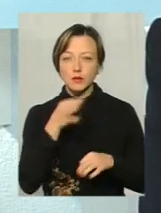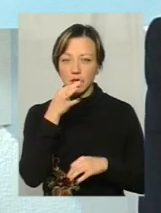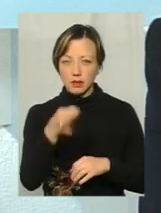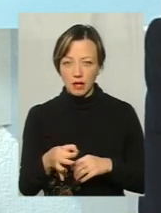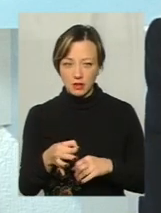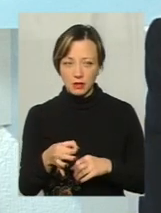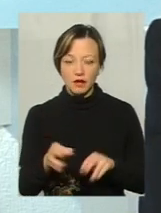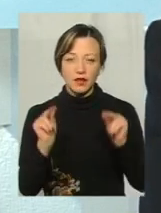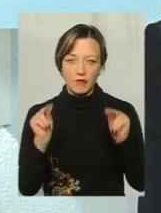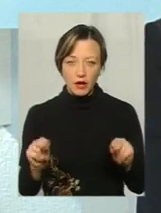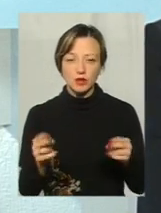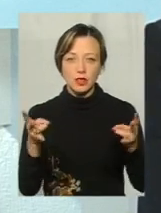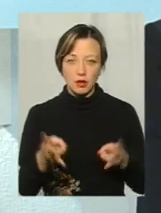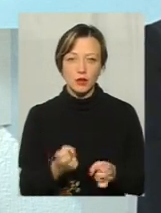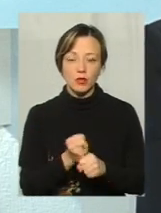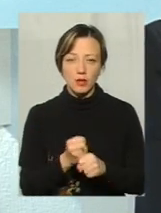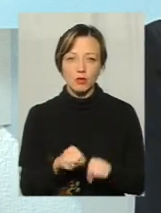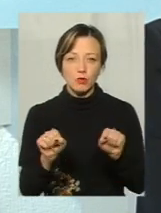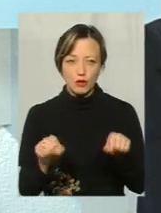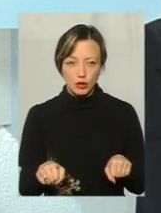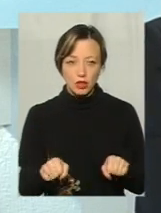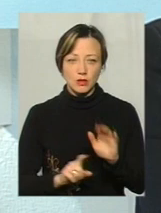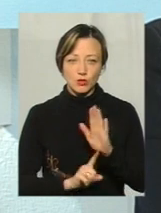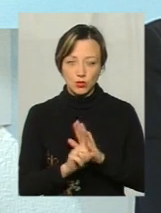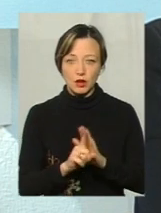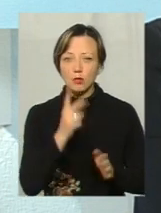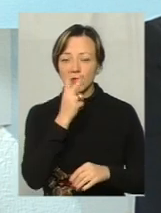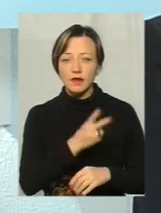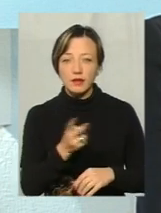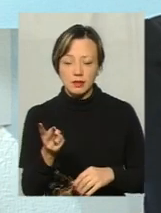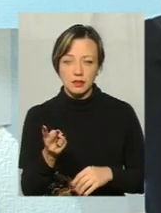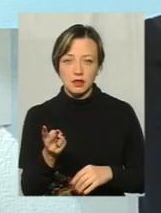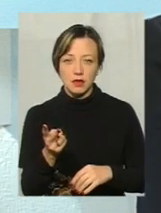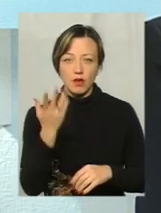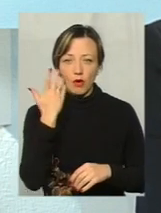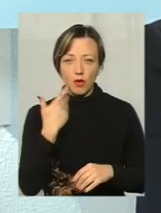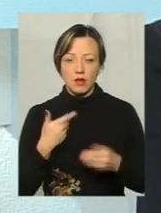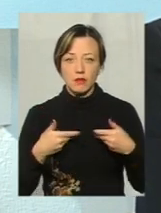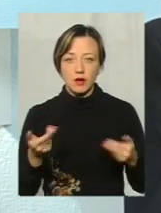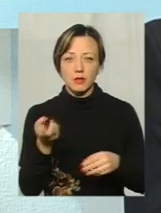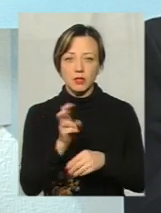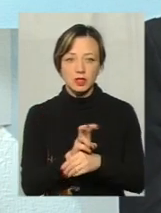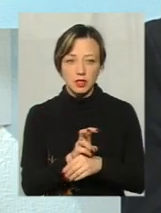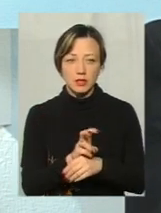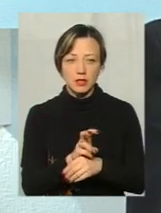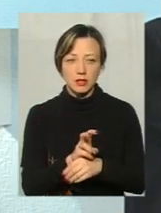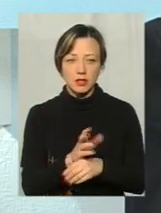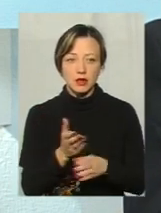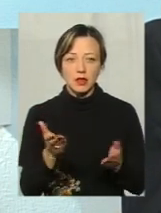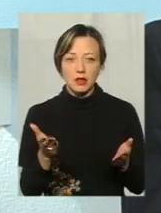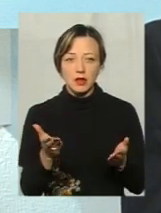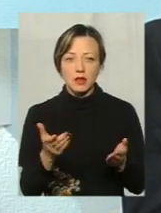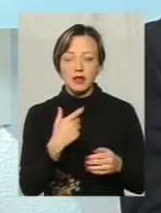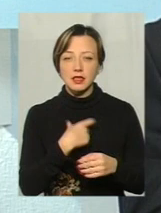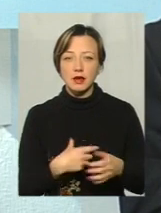сказати відверто, що треба робити, може вже зрушиться. Ви подивіться, коли ми прийшли про хоспіс, здвинулося діло, але на